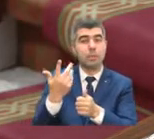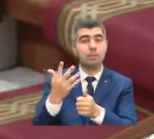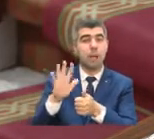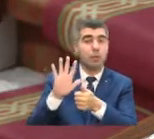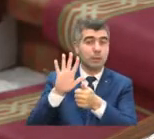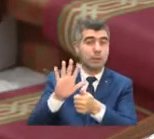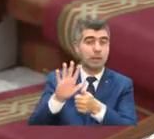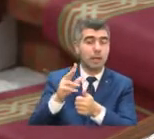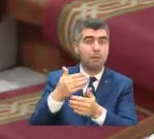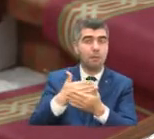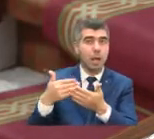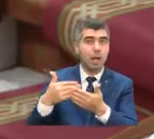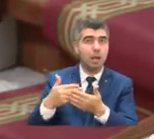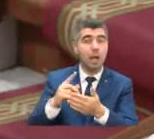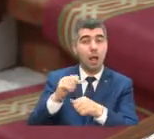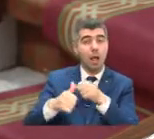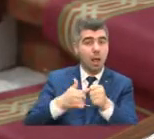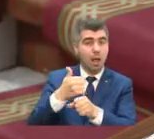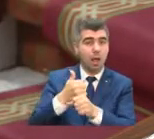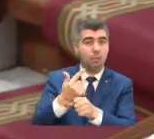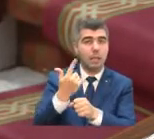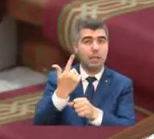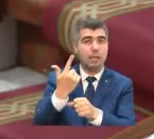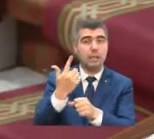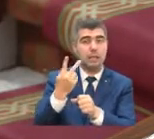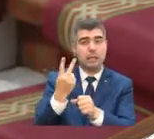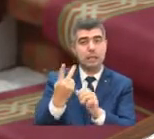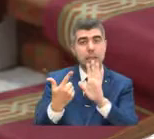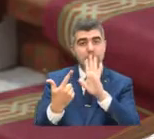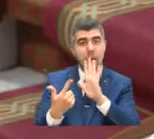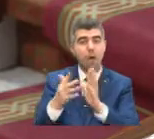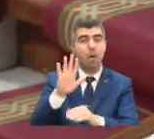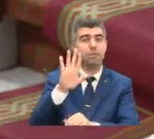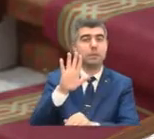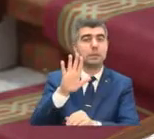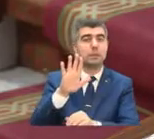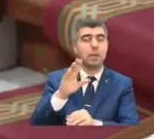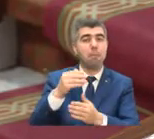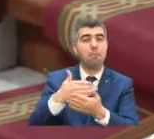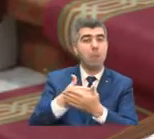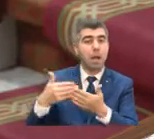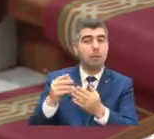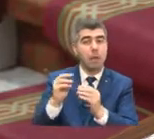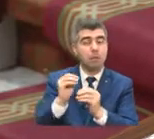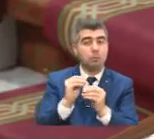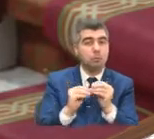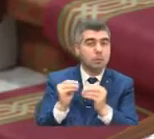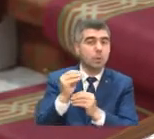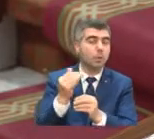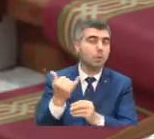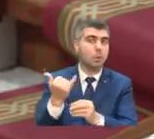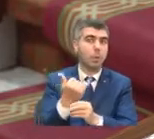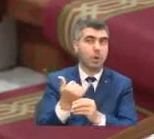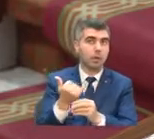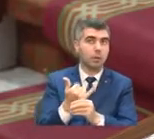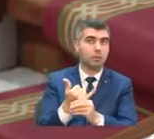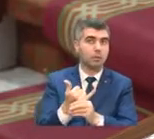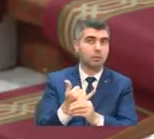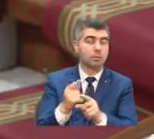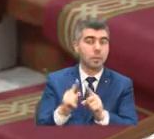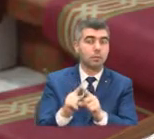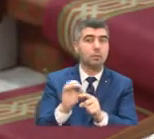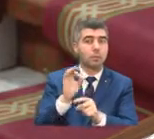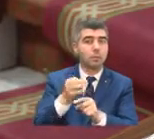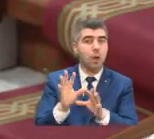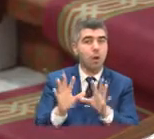وسنة وصلنا ل 57 مليار. إذن هذا النمو المهم جدا في الاستثمارات يعني كنظن أنه أعطى